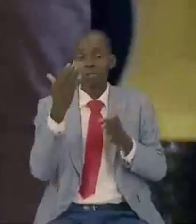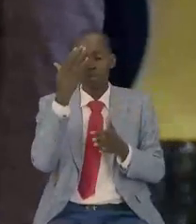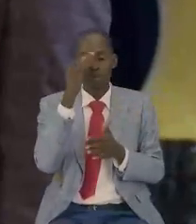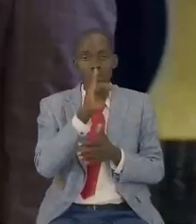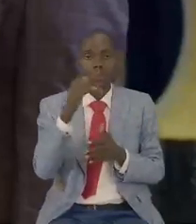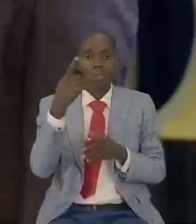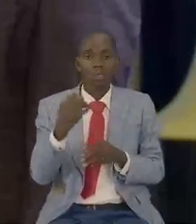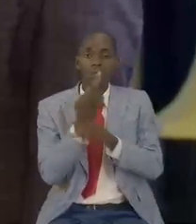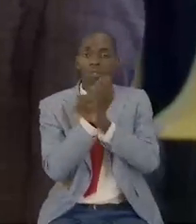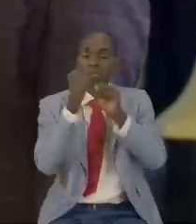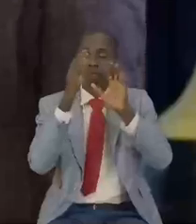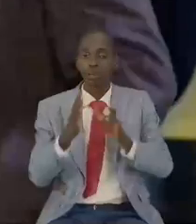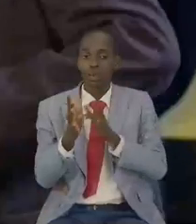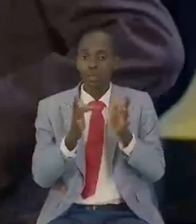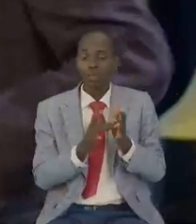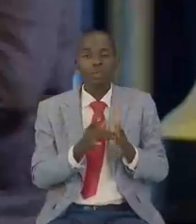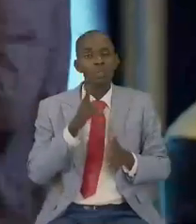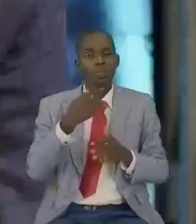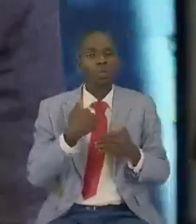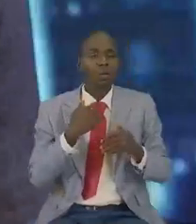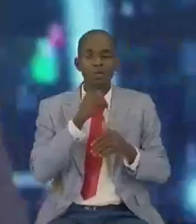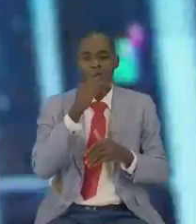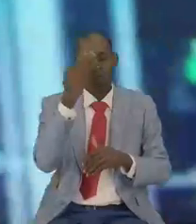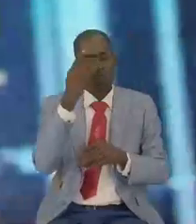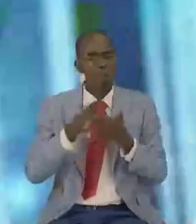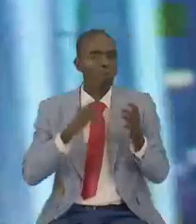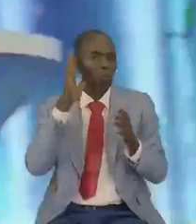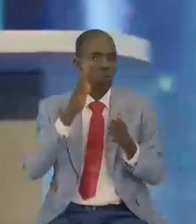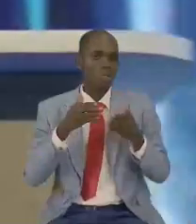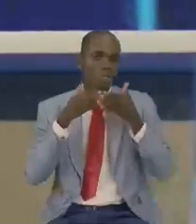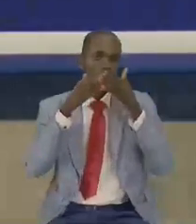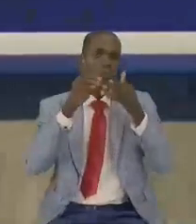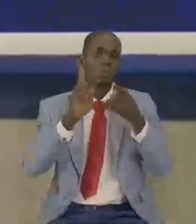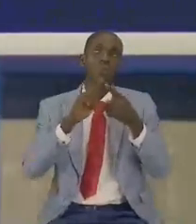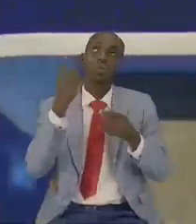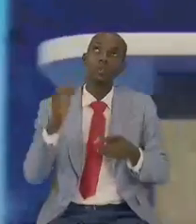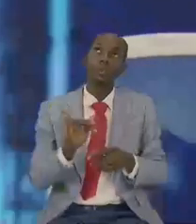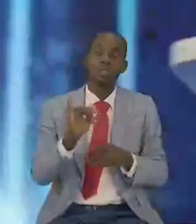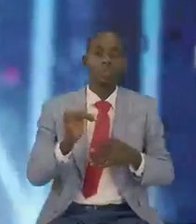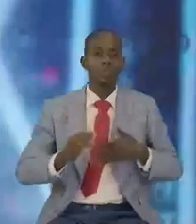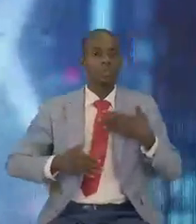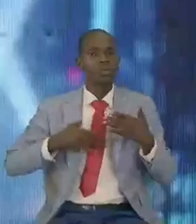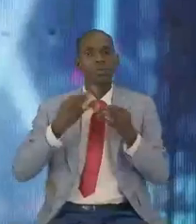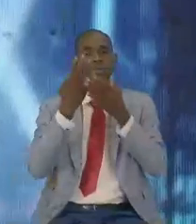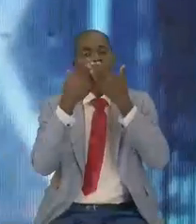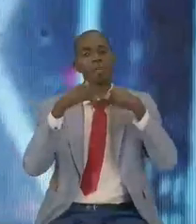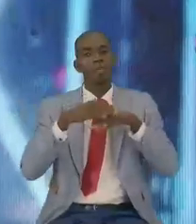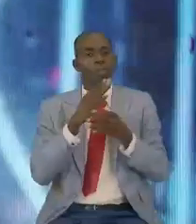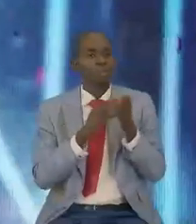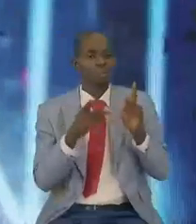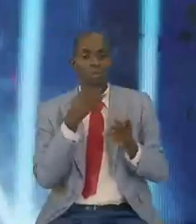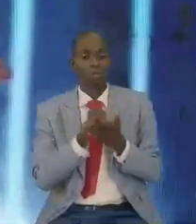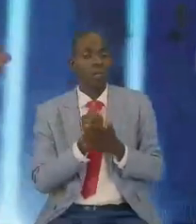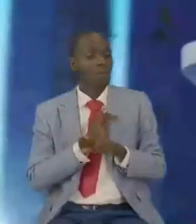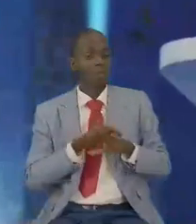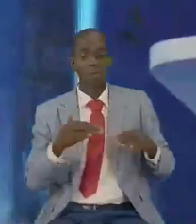Rédempteur, tu ne connais pas ce qui t'amènera à la joie éternelle du ciel. Il y a des gens qui disent, je n'ai pas du temps